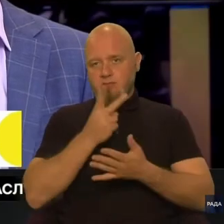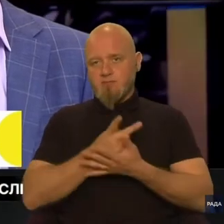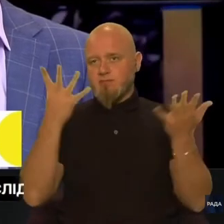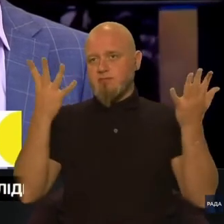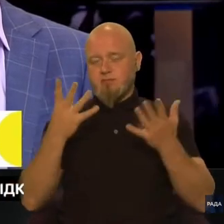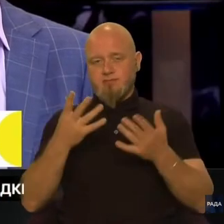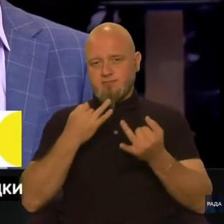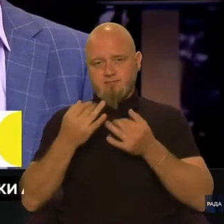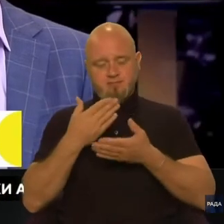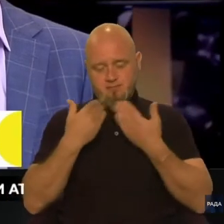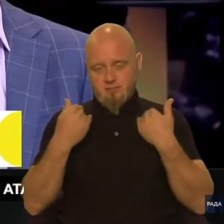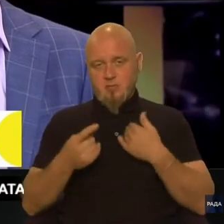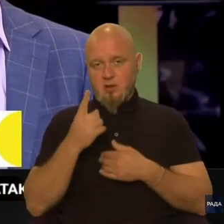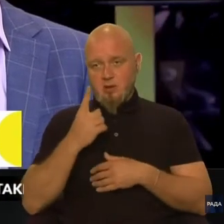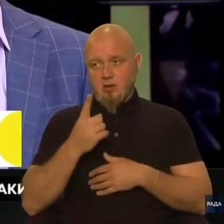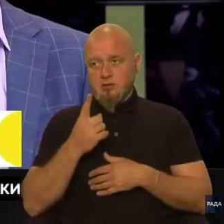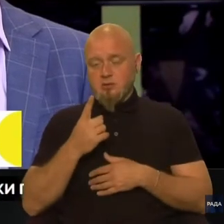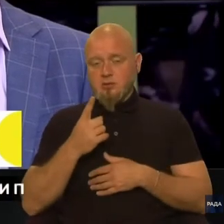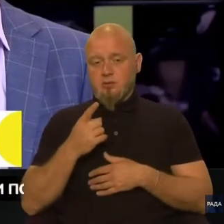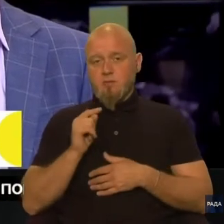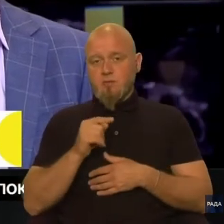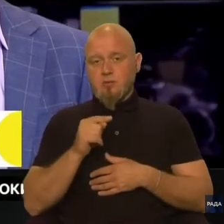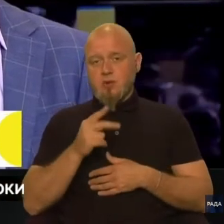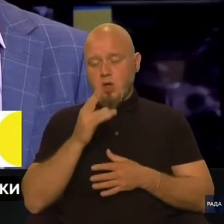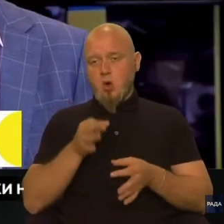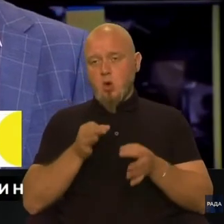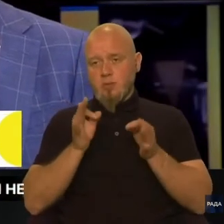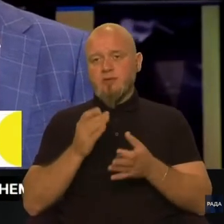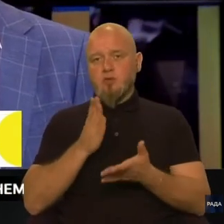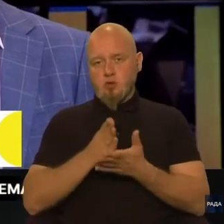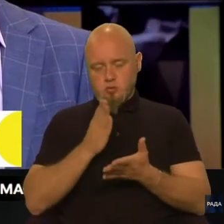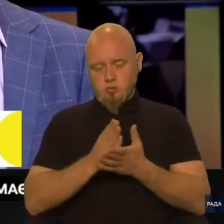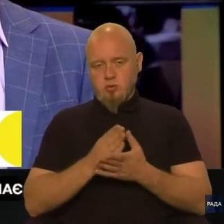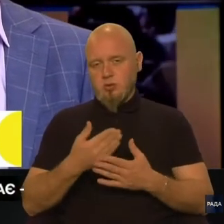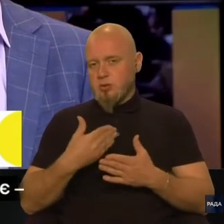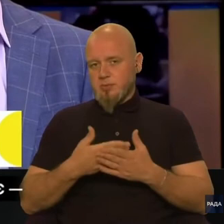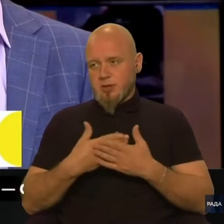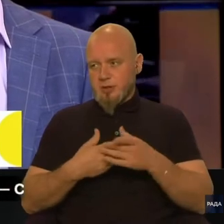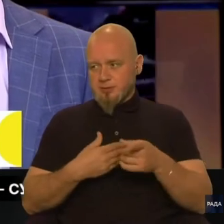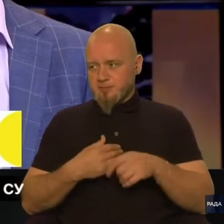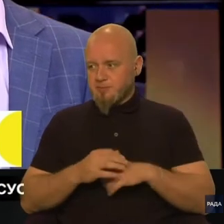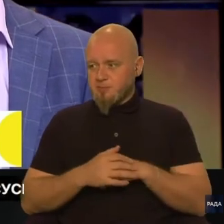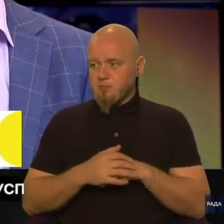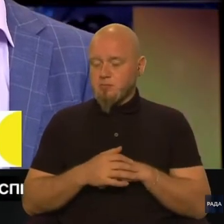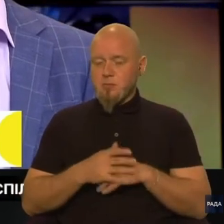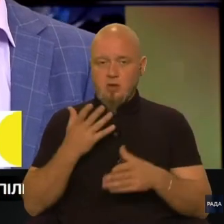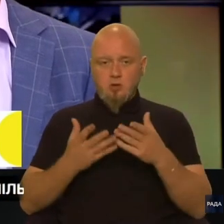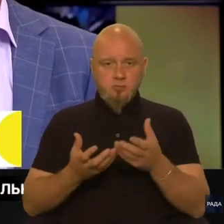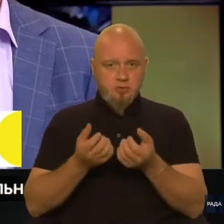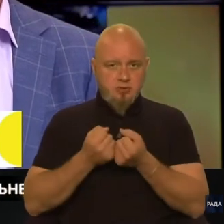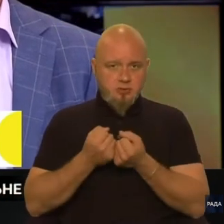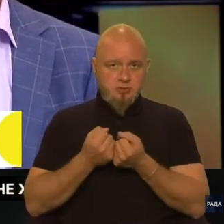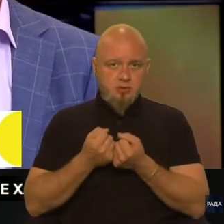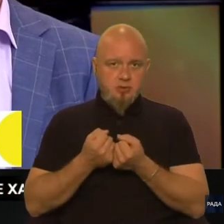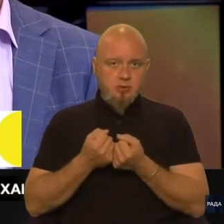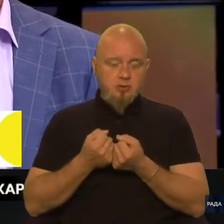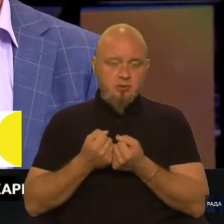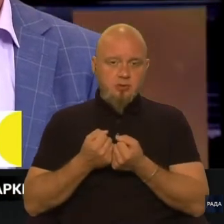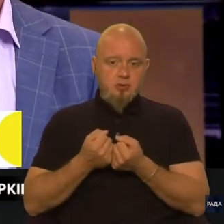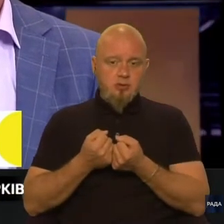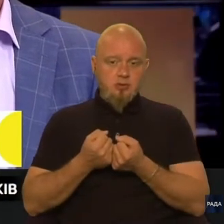Широкий загал але вони об'єктивно існують Ну наприклад якщо брати